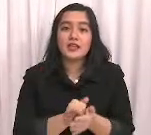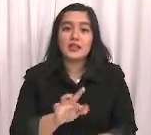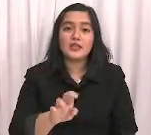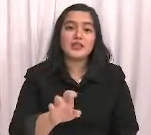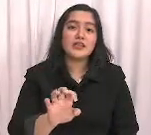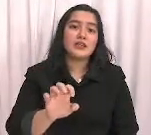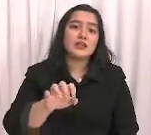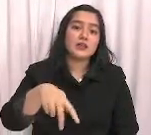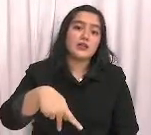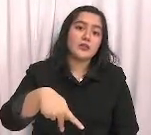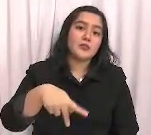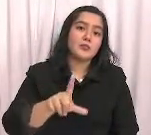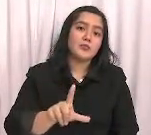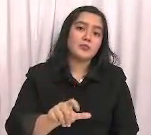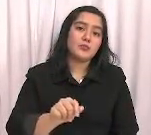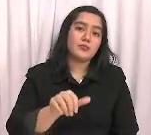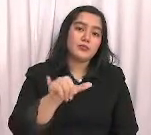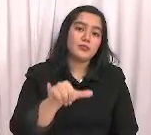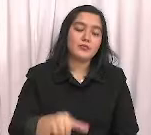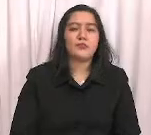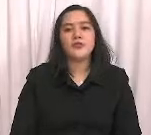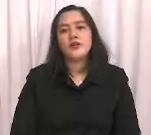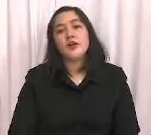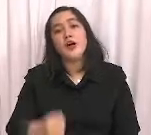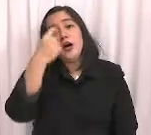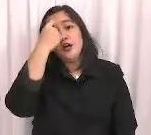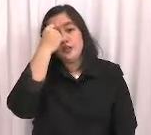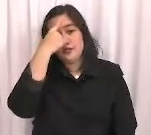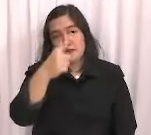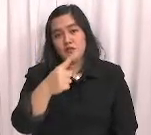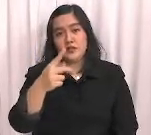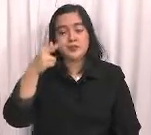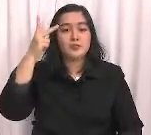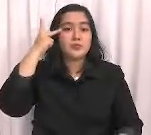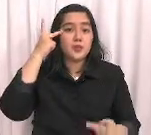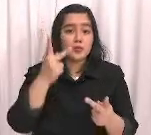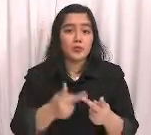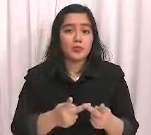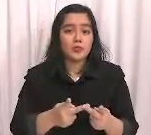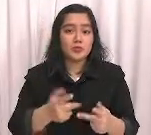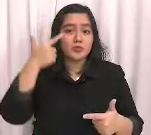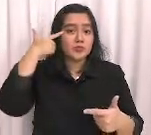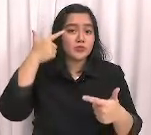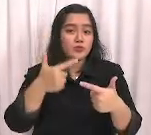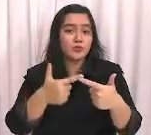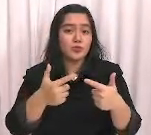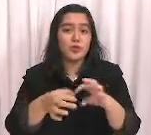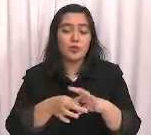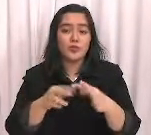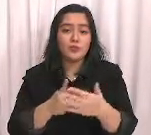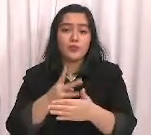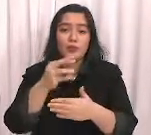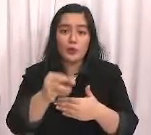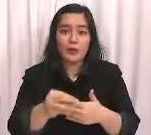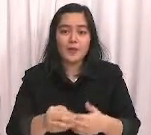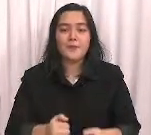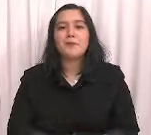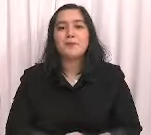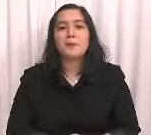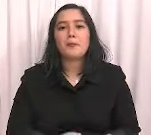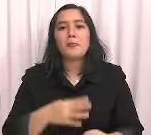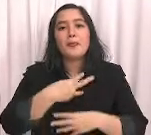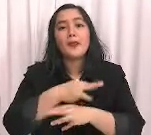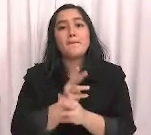you understand kung anong objective ng program? Pinalalakas ang loob natin na gumawa ng tama. Amen. Ang